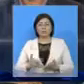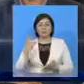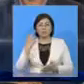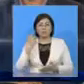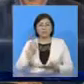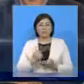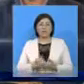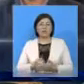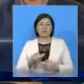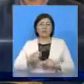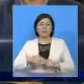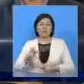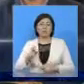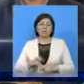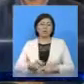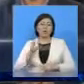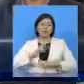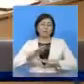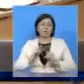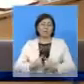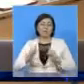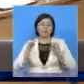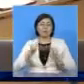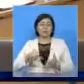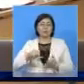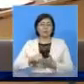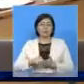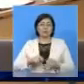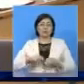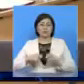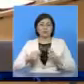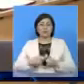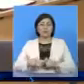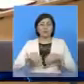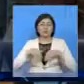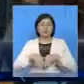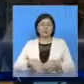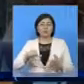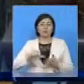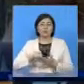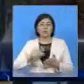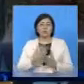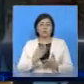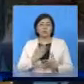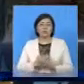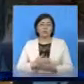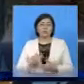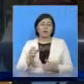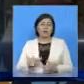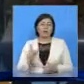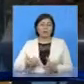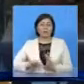бар, әрі сол өлкенің гүлденуіне үлес қосып, өзекті сұрақтарын шешуге қол ұшын беретін үміткерді таңдауға